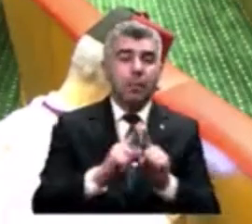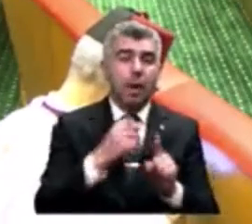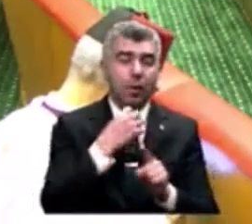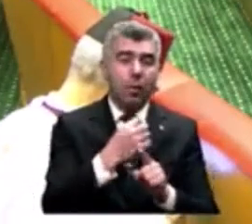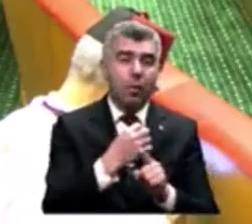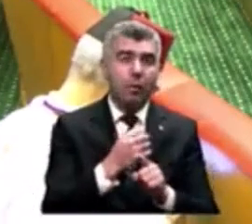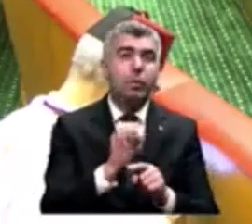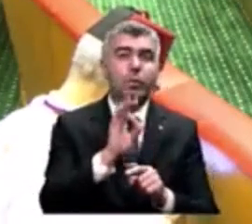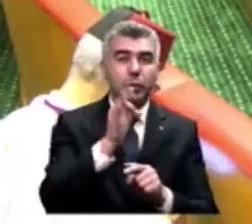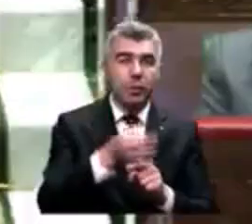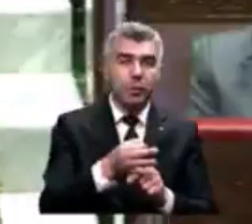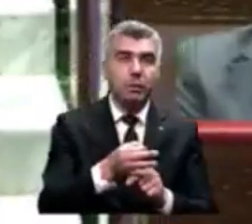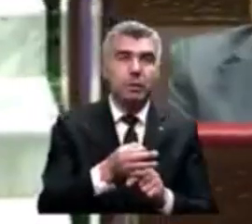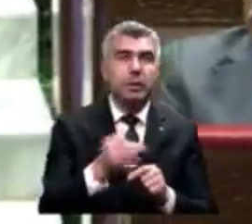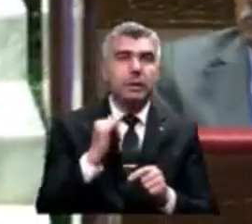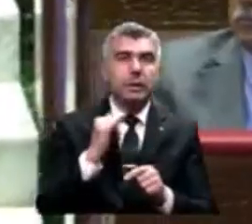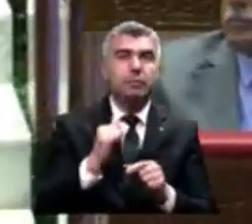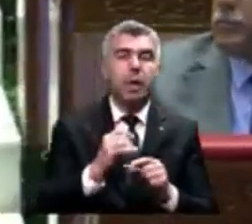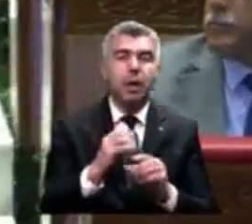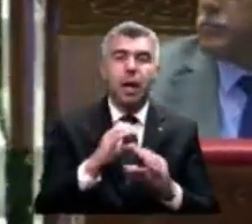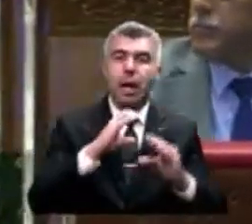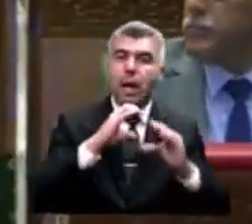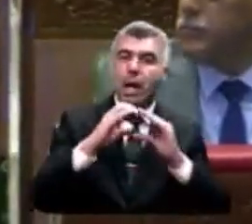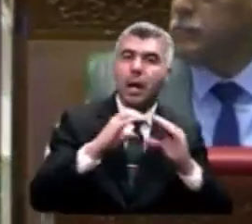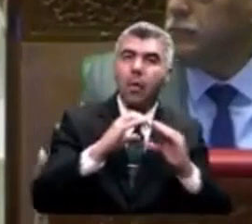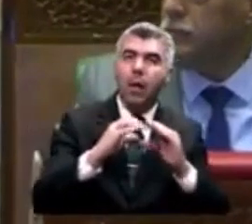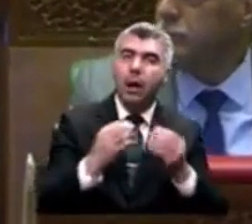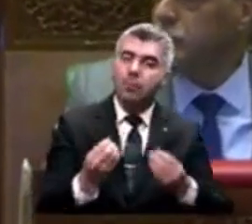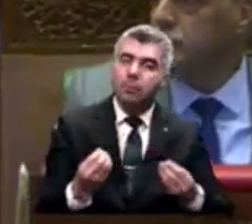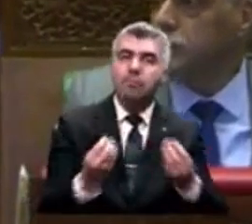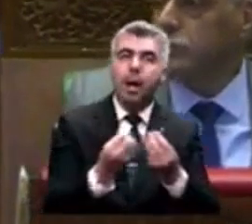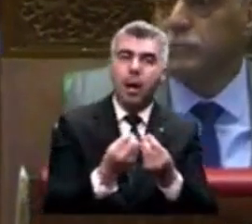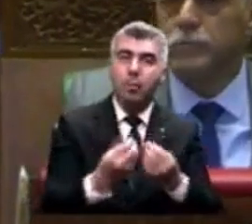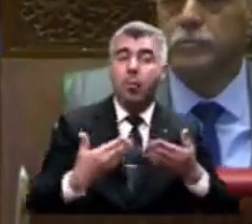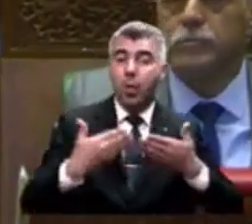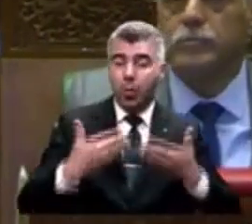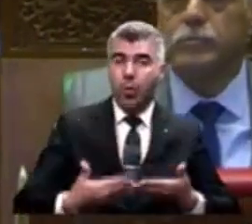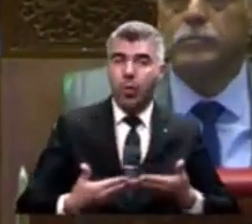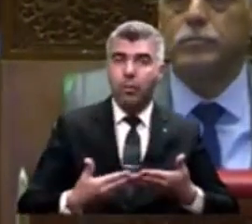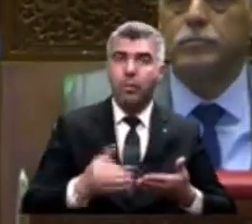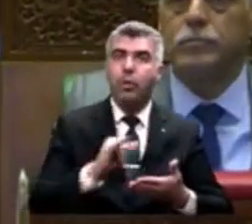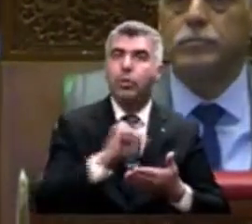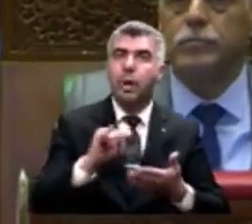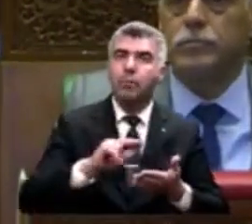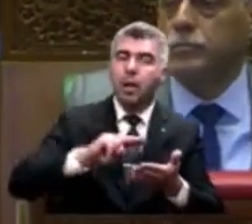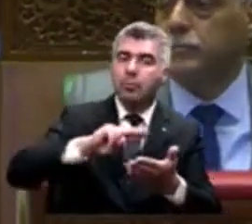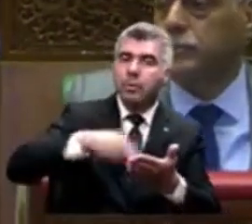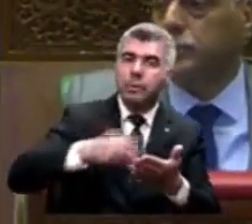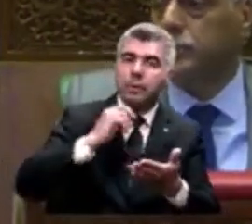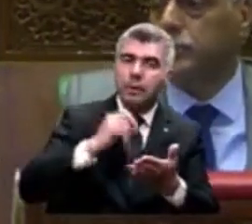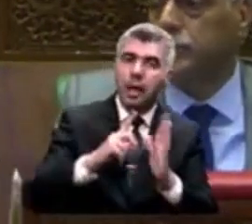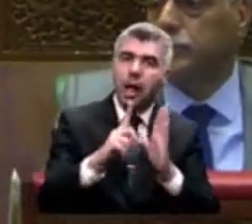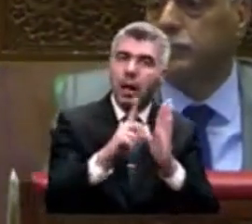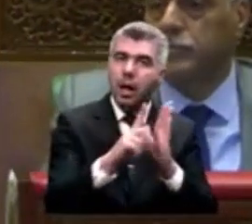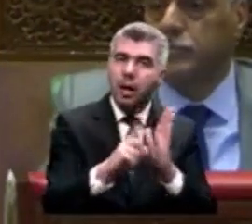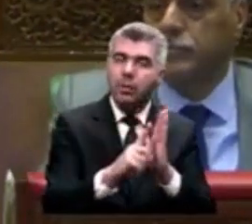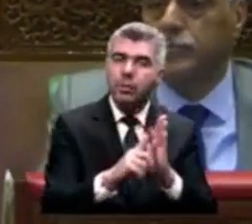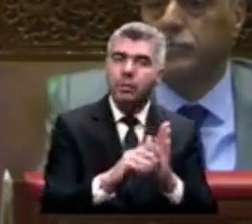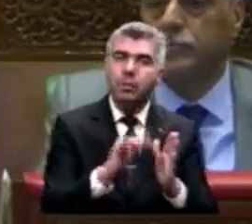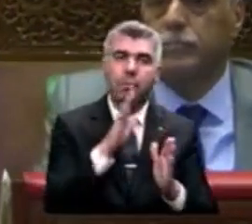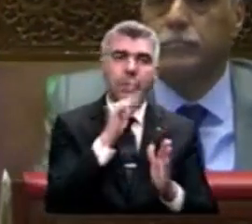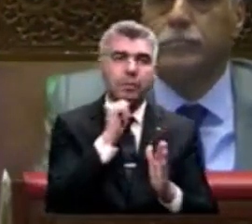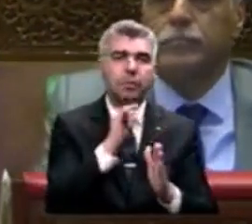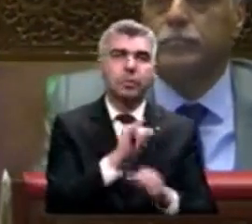أنه فاعل ومشارك في الحوار. اليوم أوضح أننا لم نوقع على نظام أساسي، كان